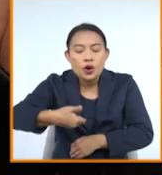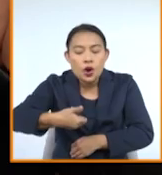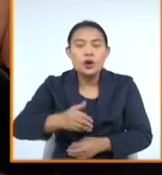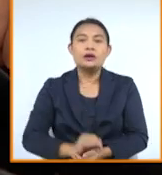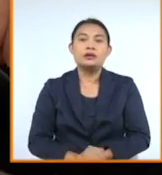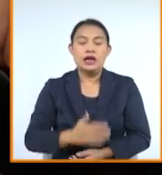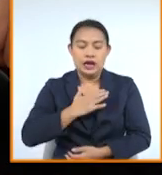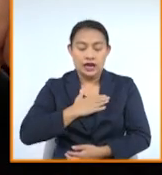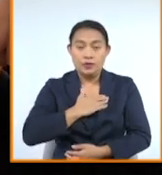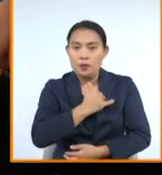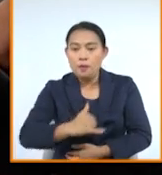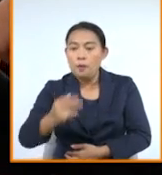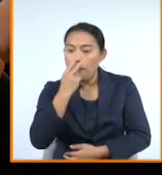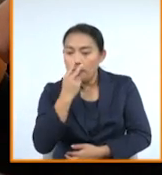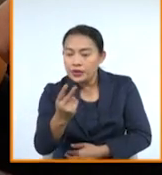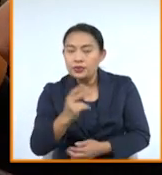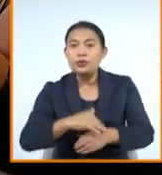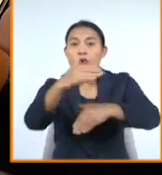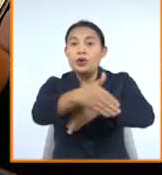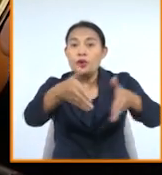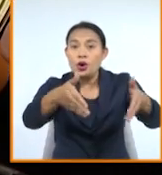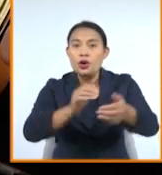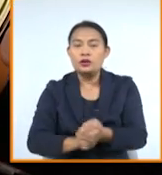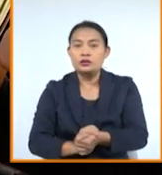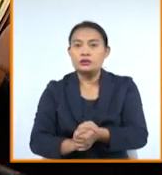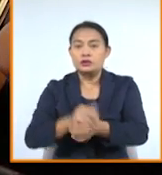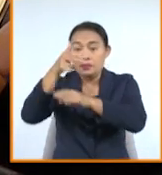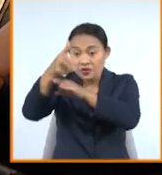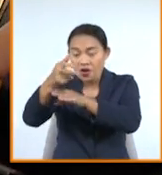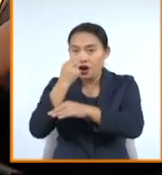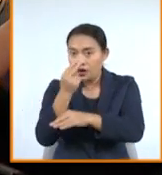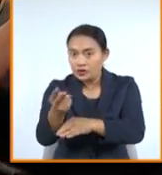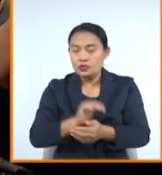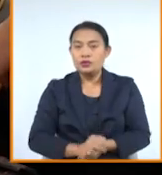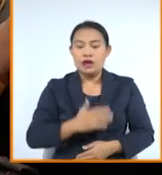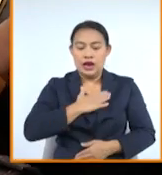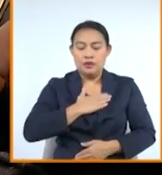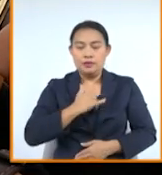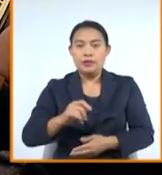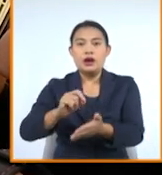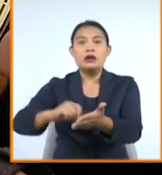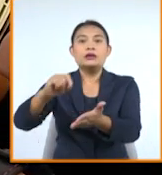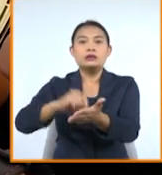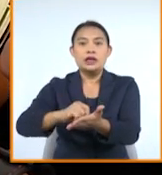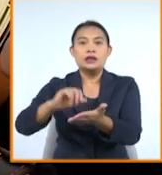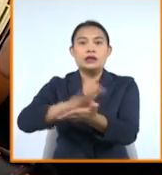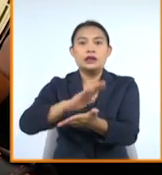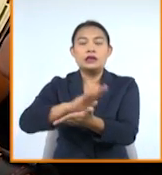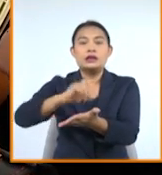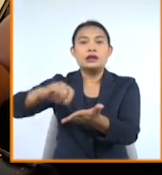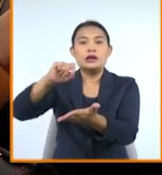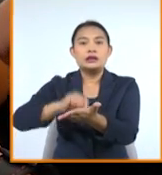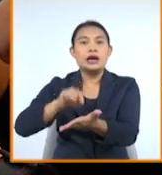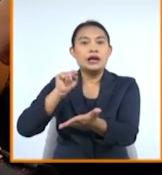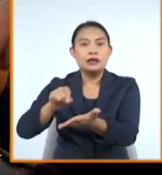าดูกล้องกับห้องแต่ปรากฏว่าให้ไปเซ็นหนังสือเพื่อยินยอม